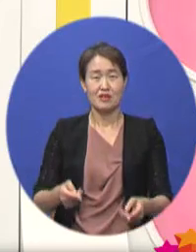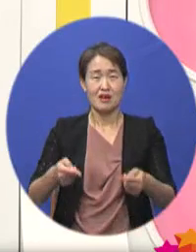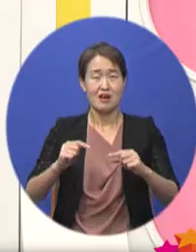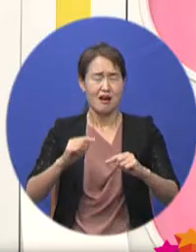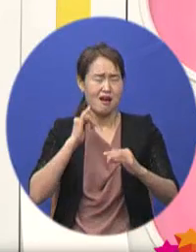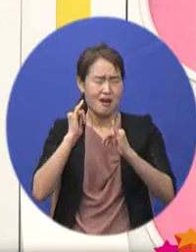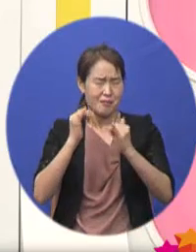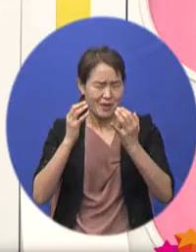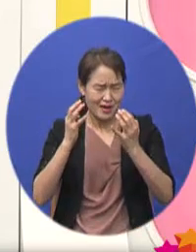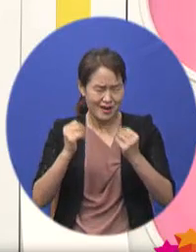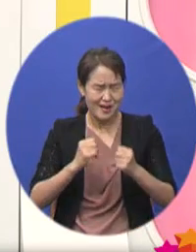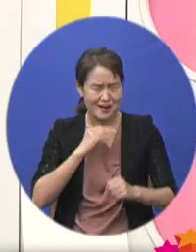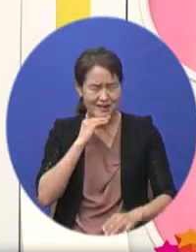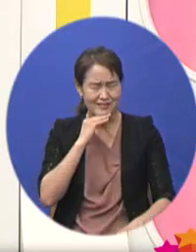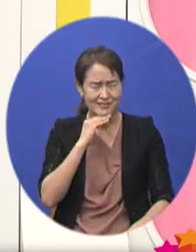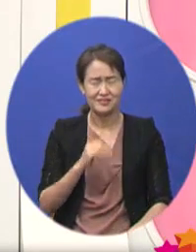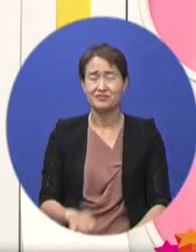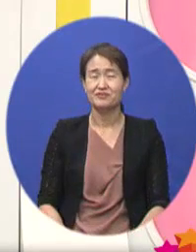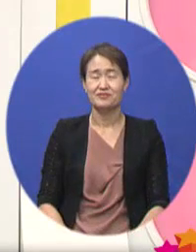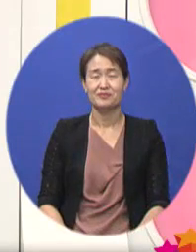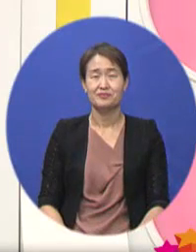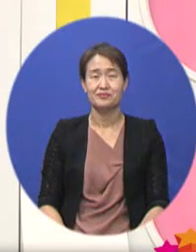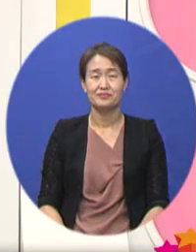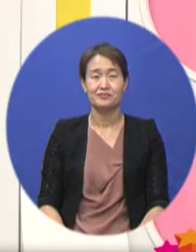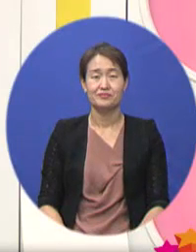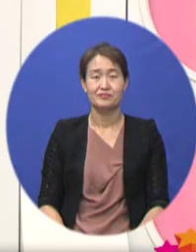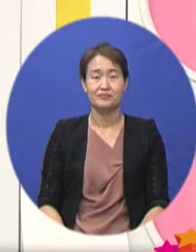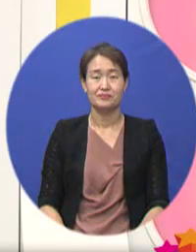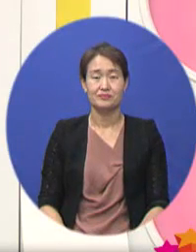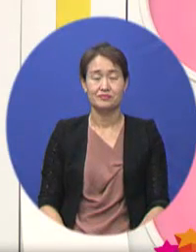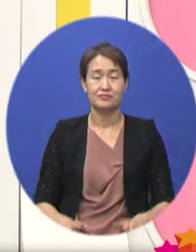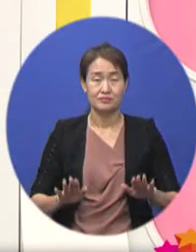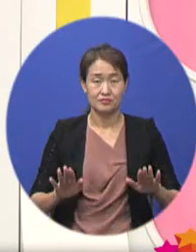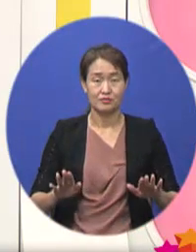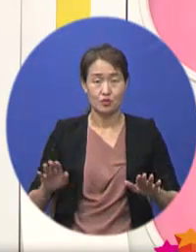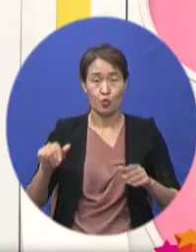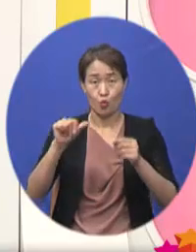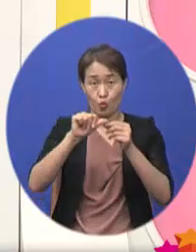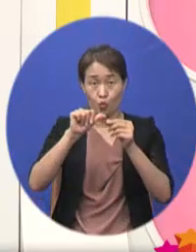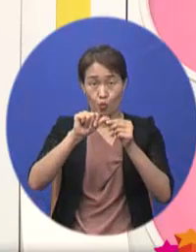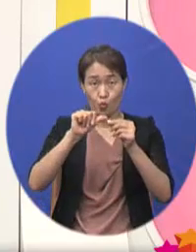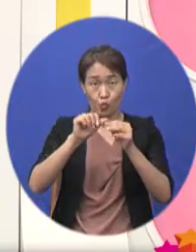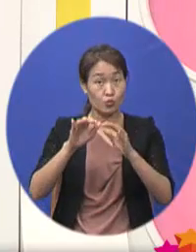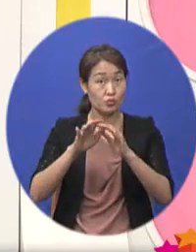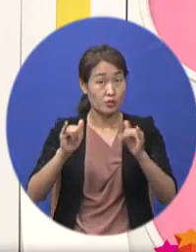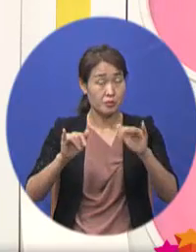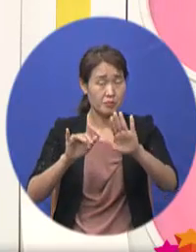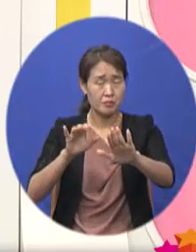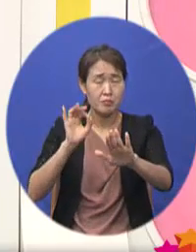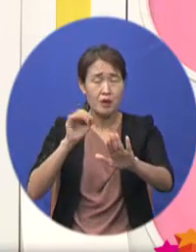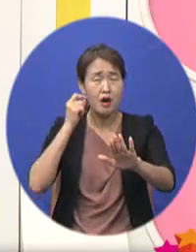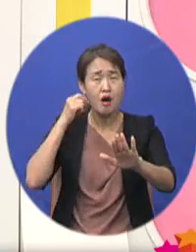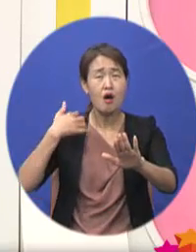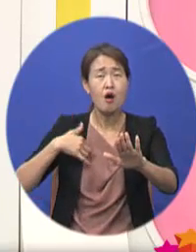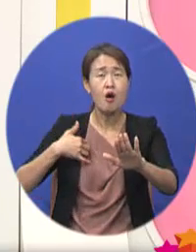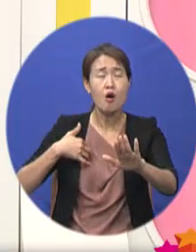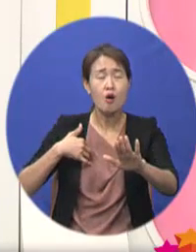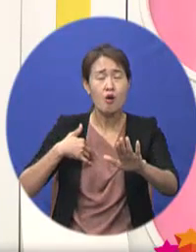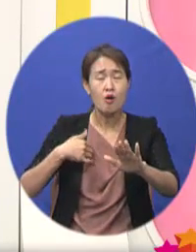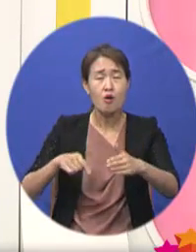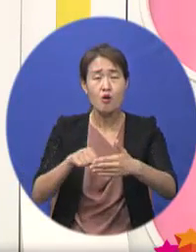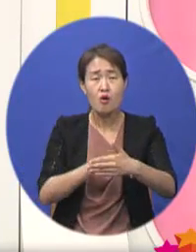참여 기다리겠습니다. 네. 자, 이제 5번 차례인데 네. 중국에서 가장 무식한 사람이 누군지